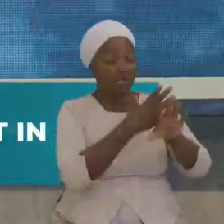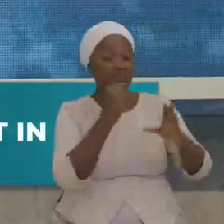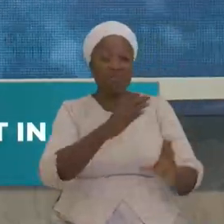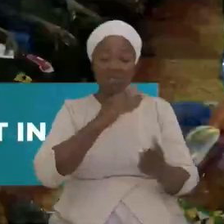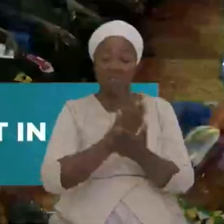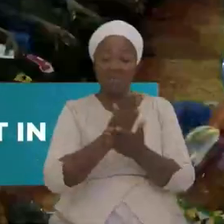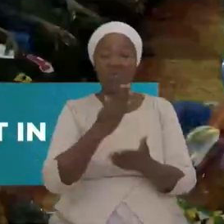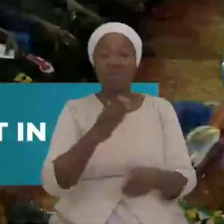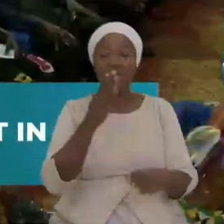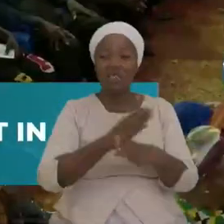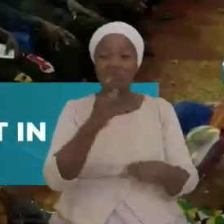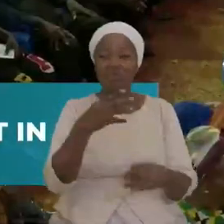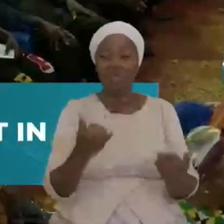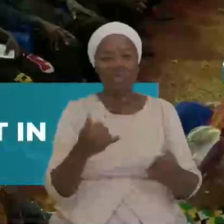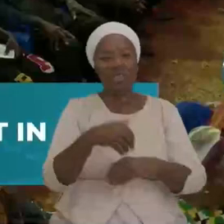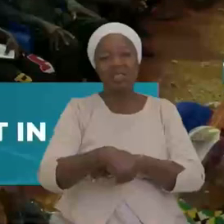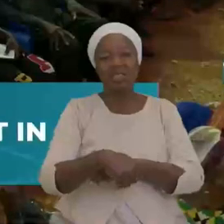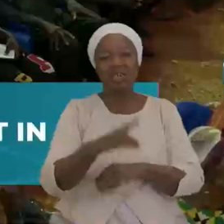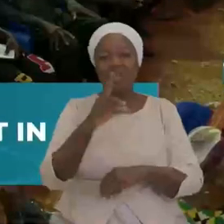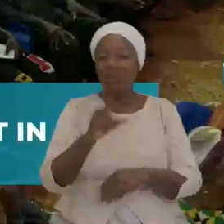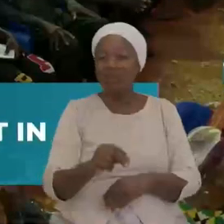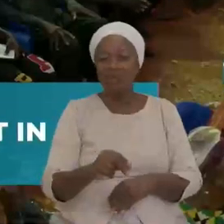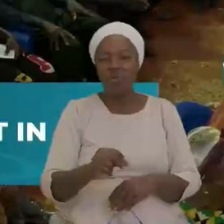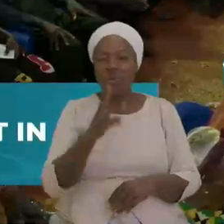Aucune montagne ne va vous déranger ce soir.